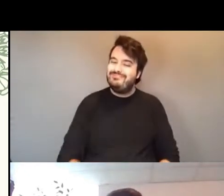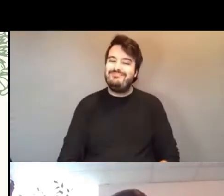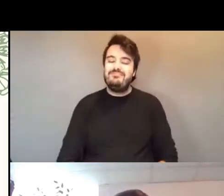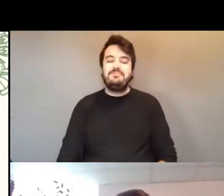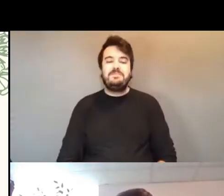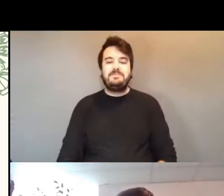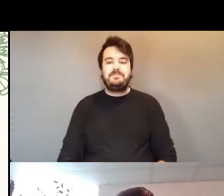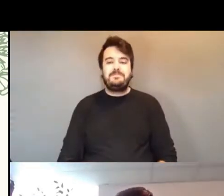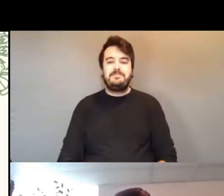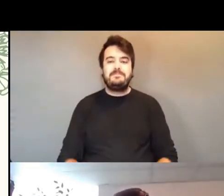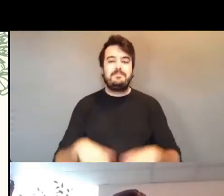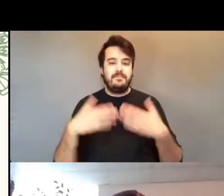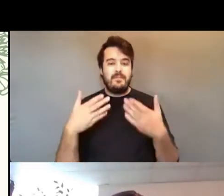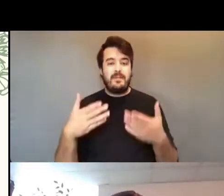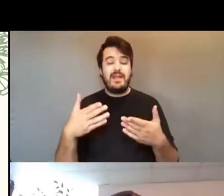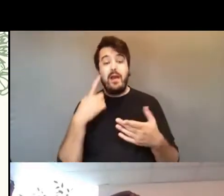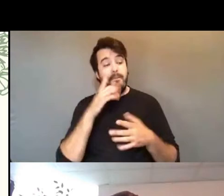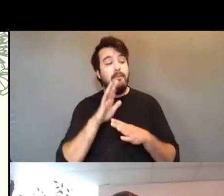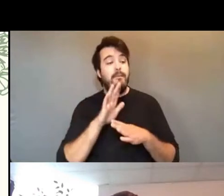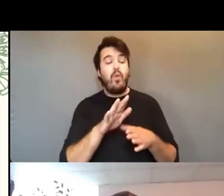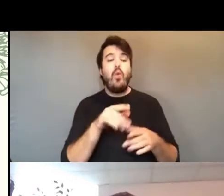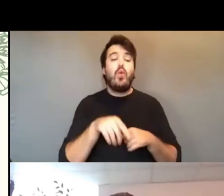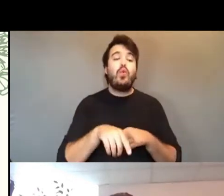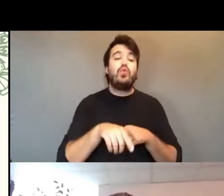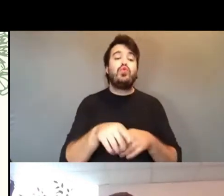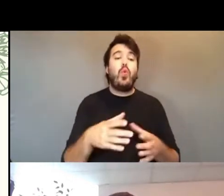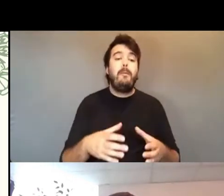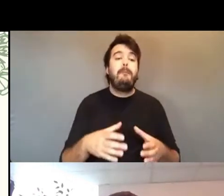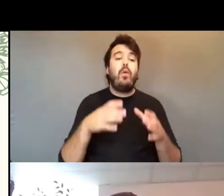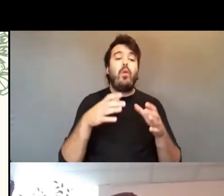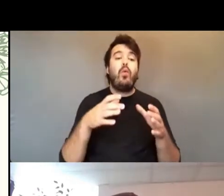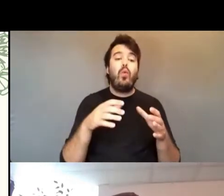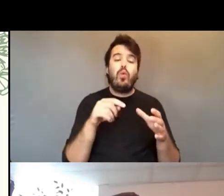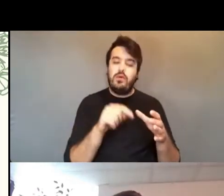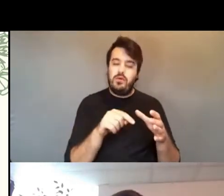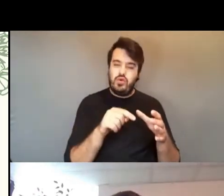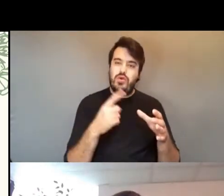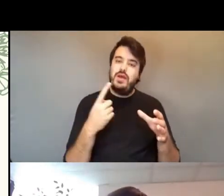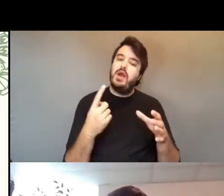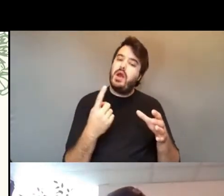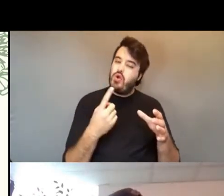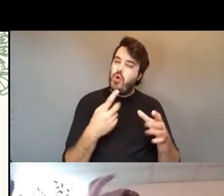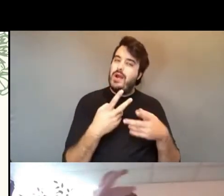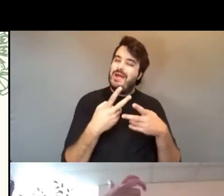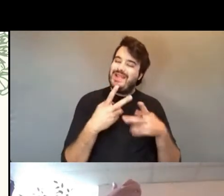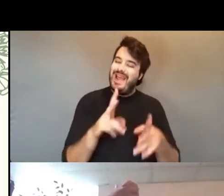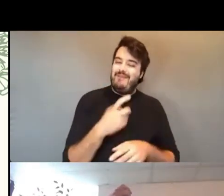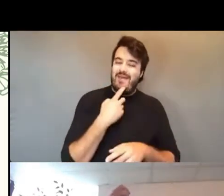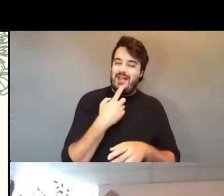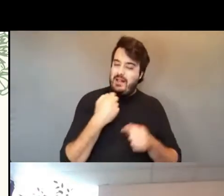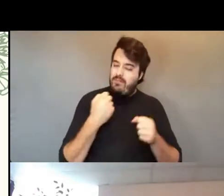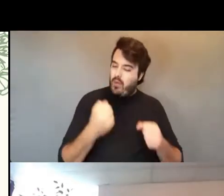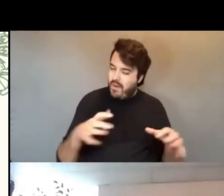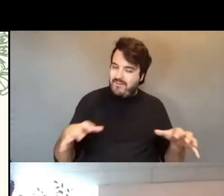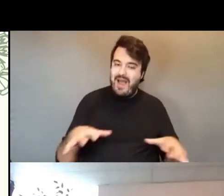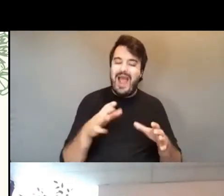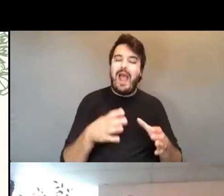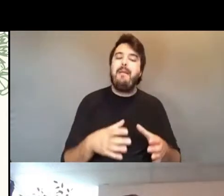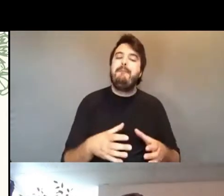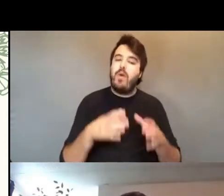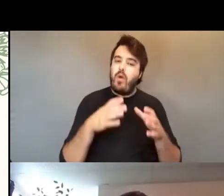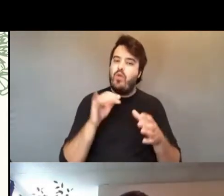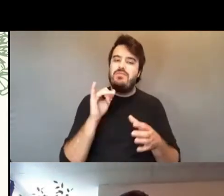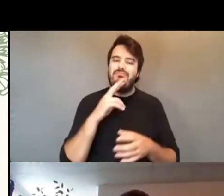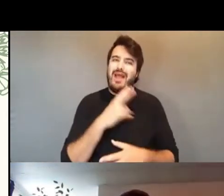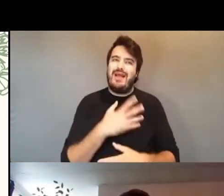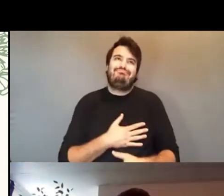Maintenant, pour la culture en pot, c'est quelque chose qui est très facile à faire en pot. Alors, c'est vraiment